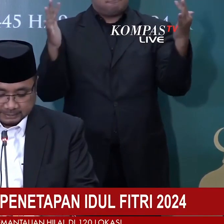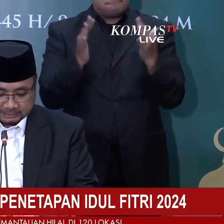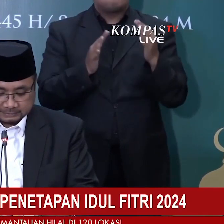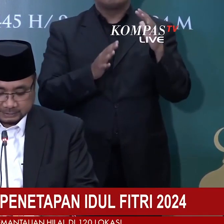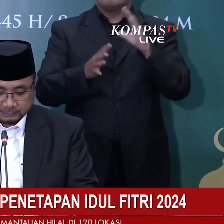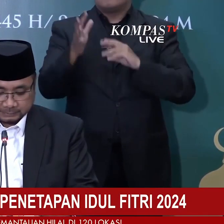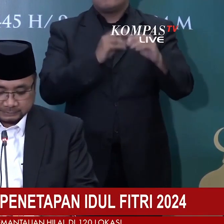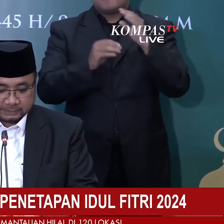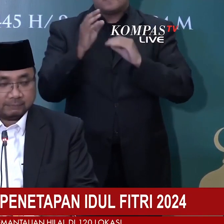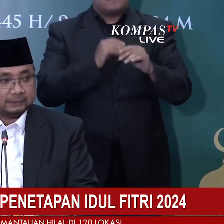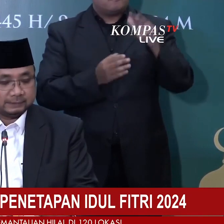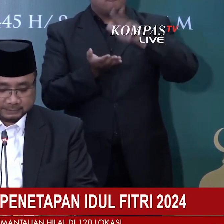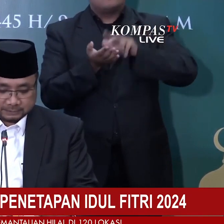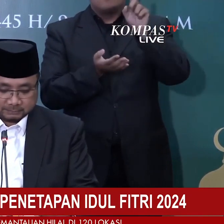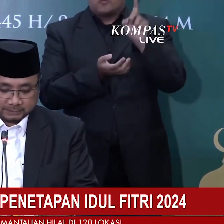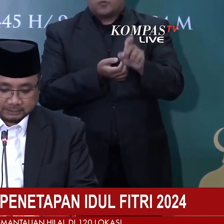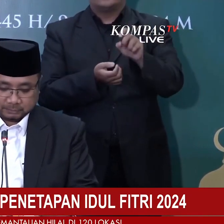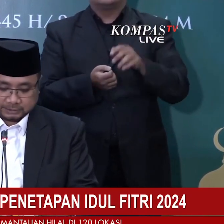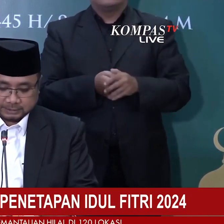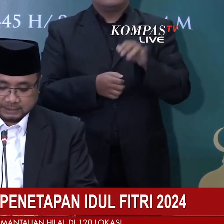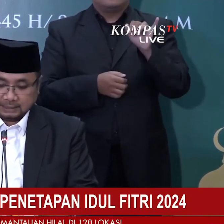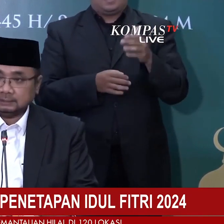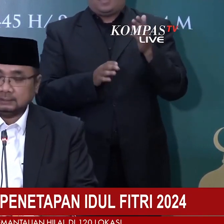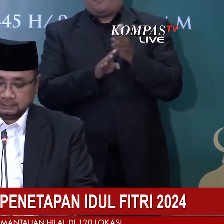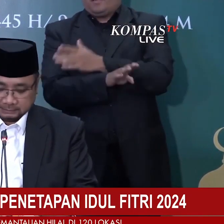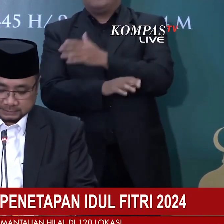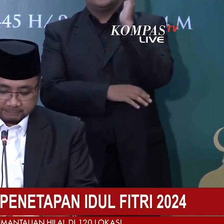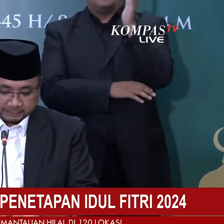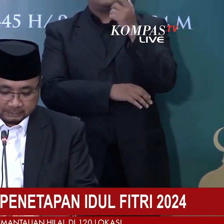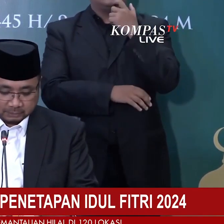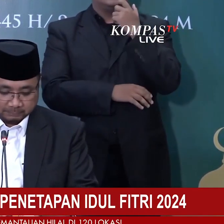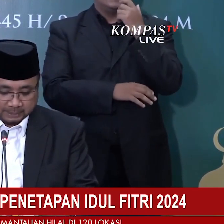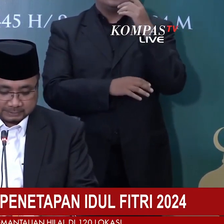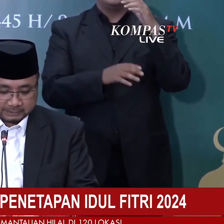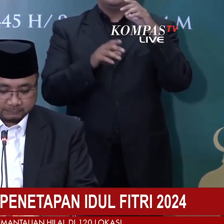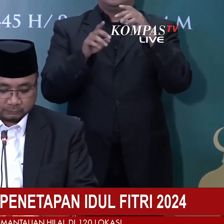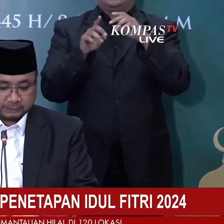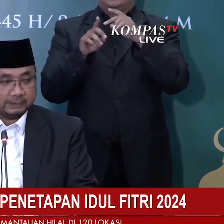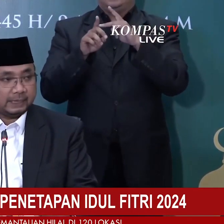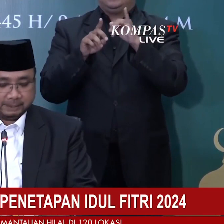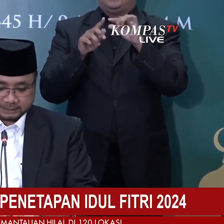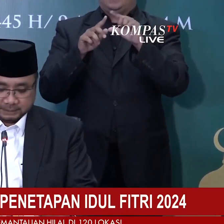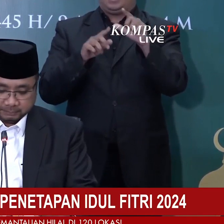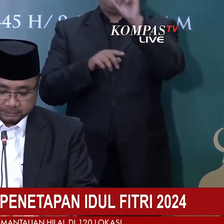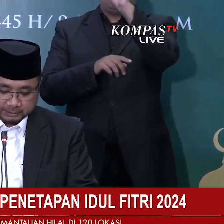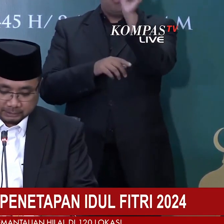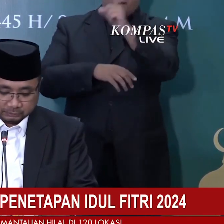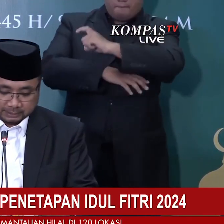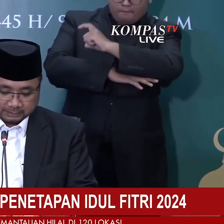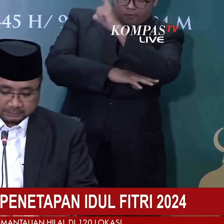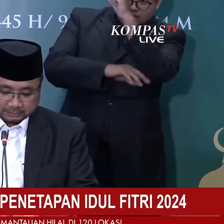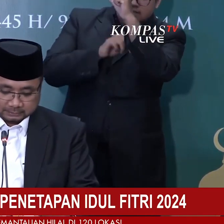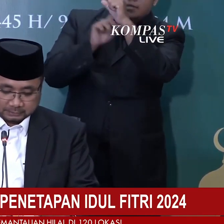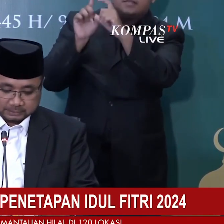rangkaian acara sidang isbat tadi diawali dengan seminar posisi Hilal yang disampaikan oleh Pak jajap nurwendaya MSI beliau ini